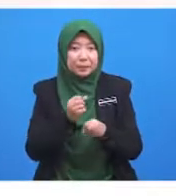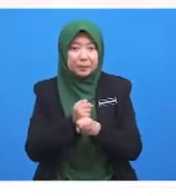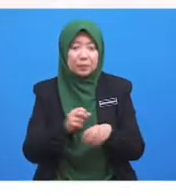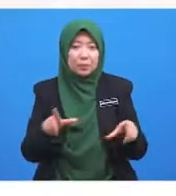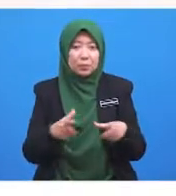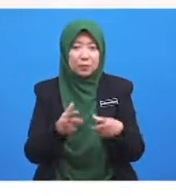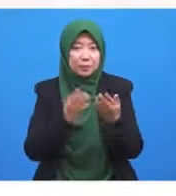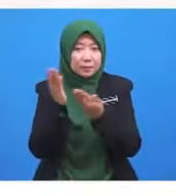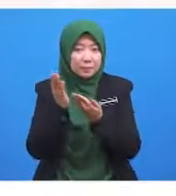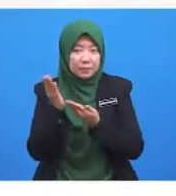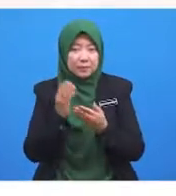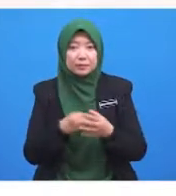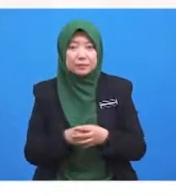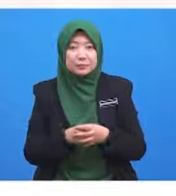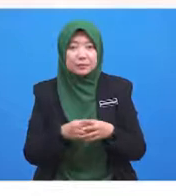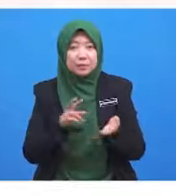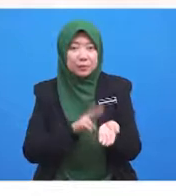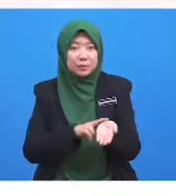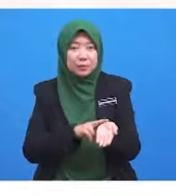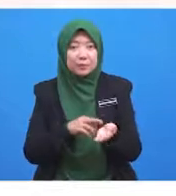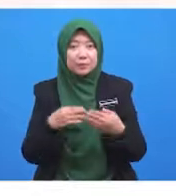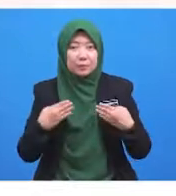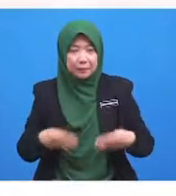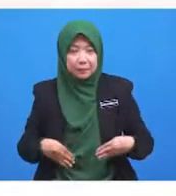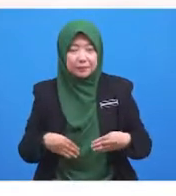melakukan perkhidmatan rawatan badan elektroterapi.